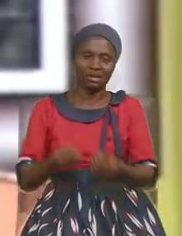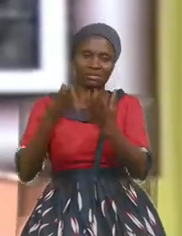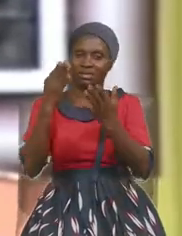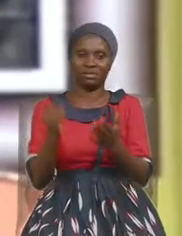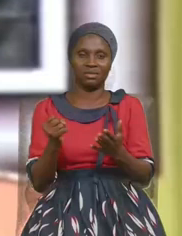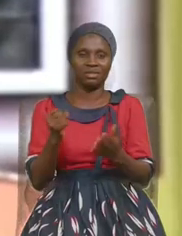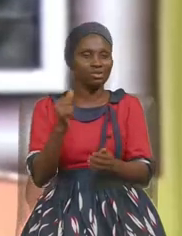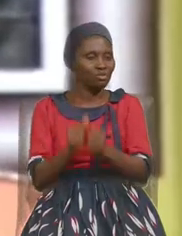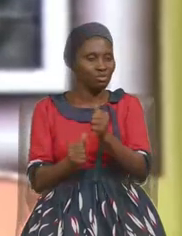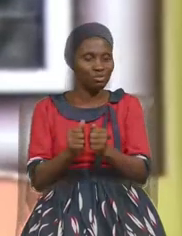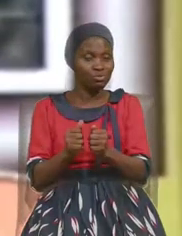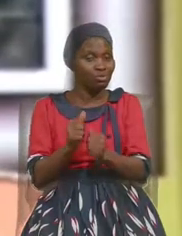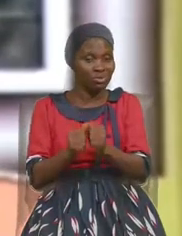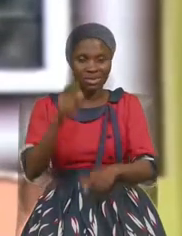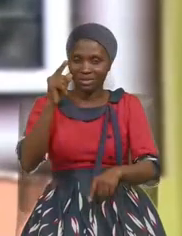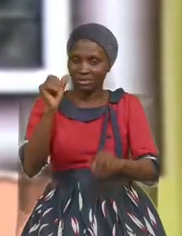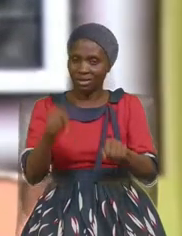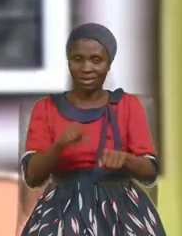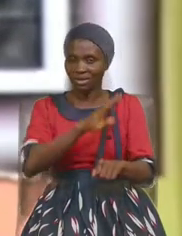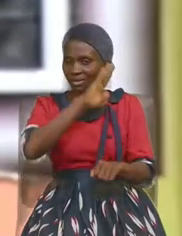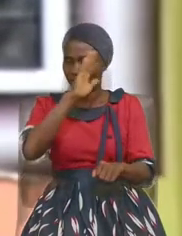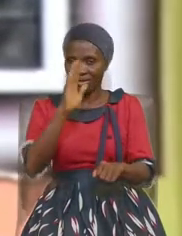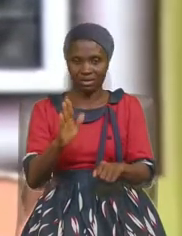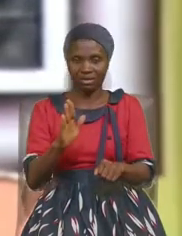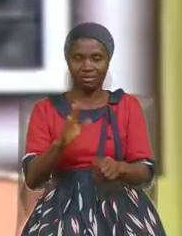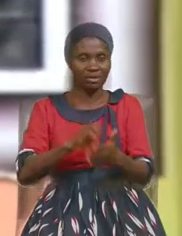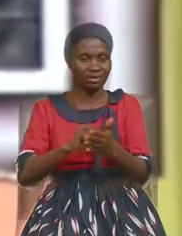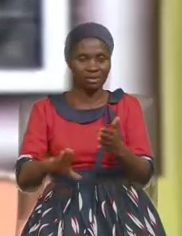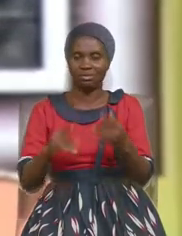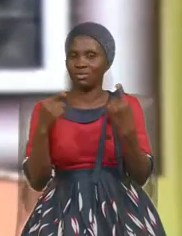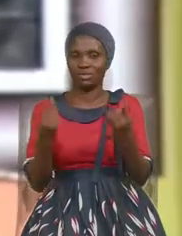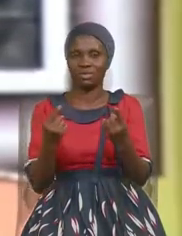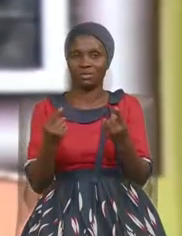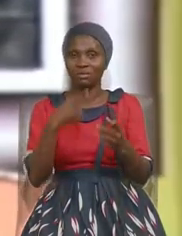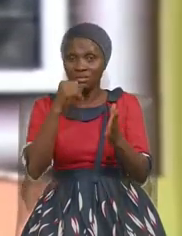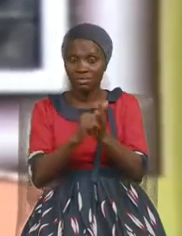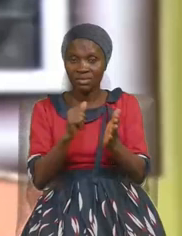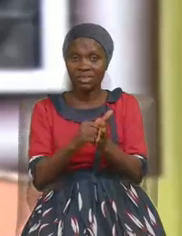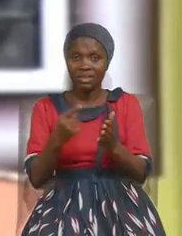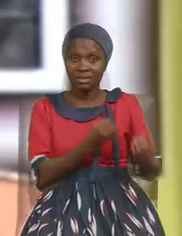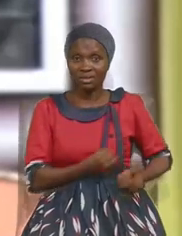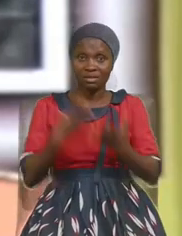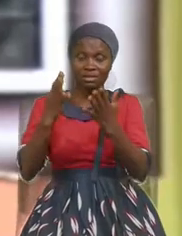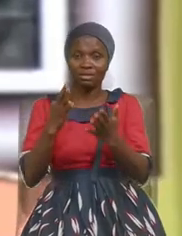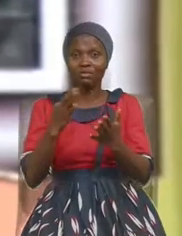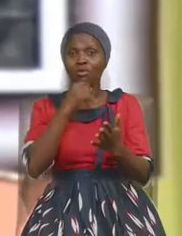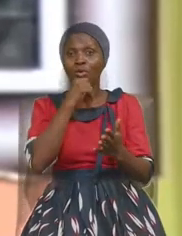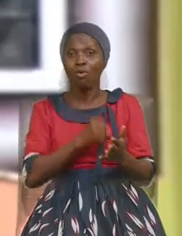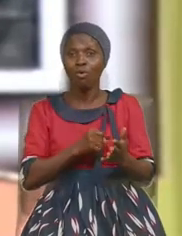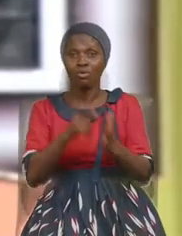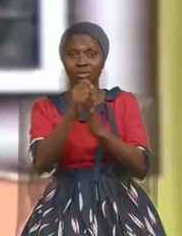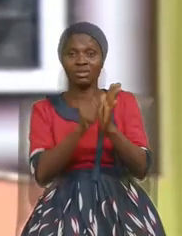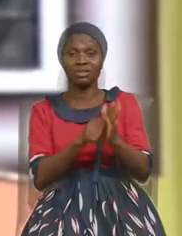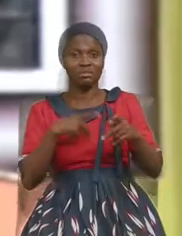Qui ne peuvent jamais ôter les péchés. Il dit les sacrifices de l'Ancien Testament ne pouvaient pas ôter le